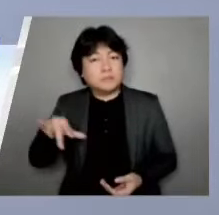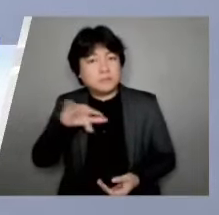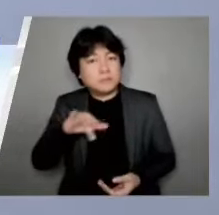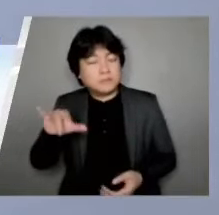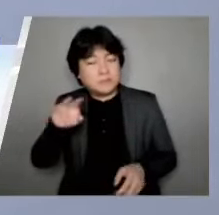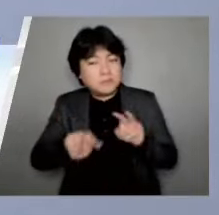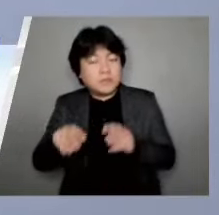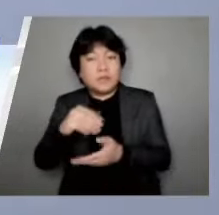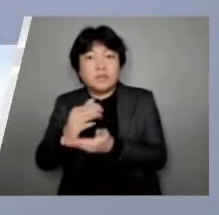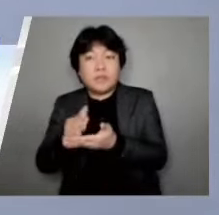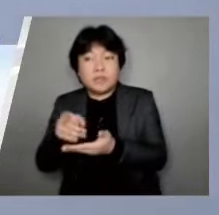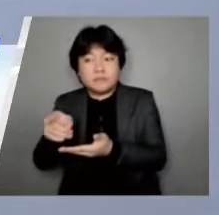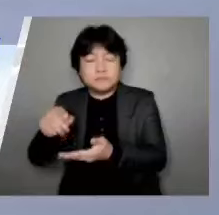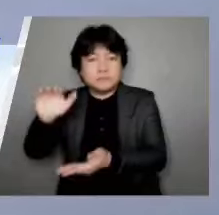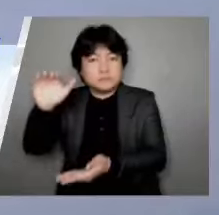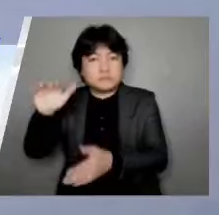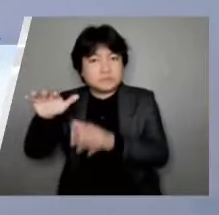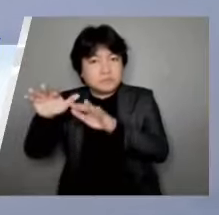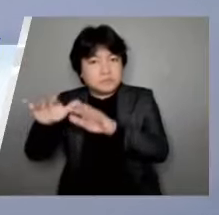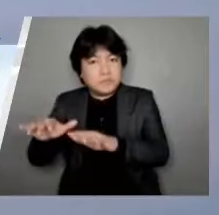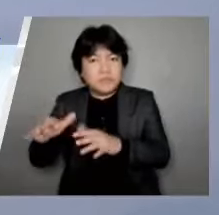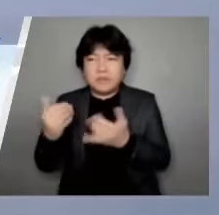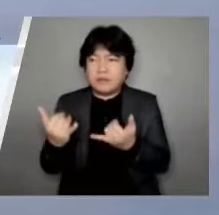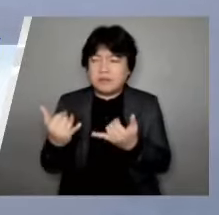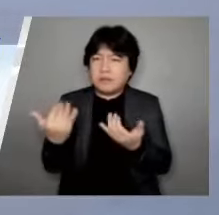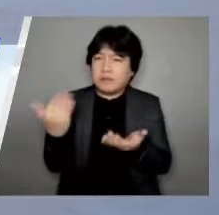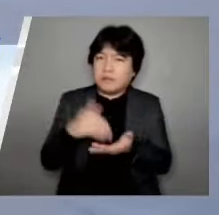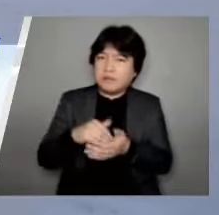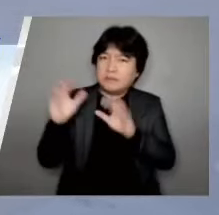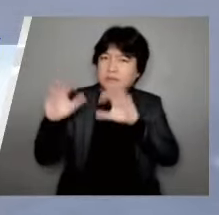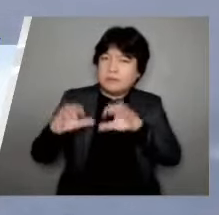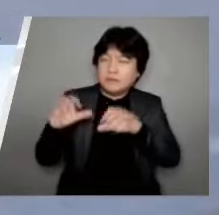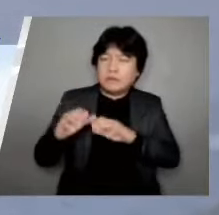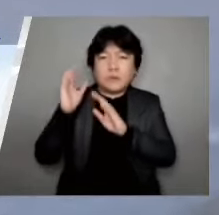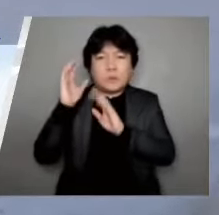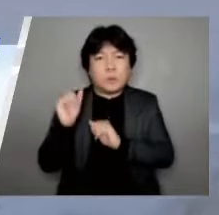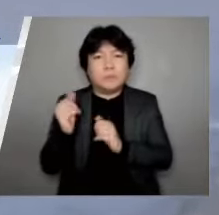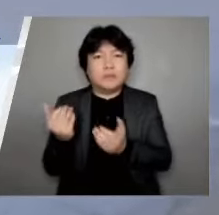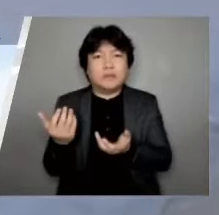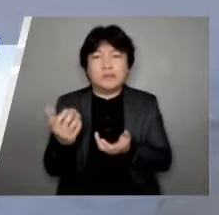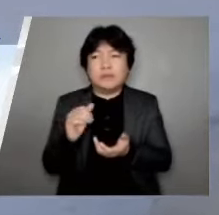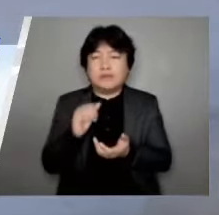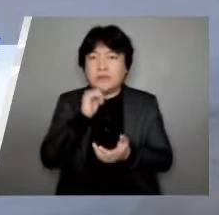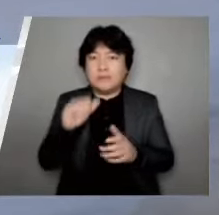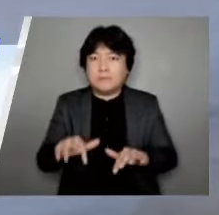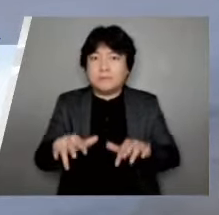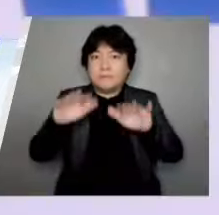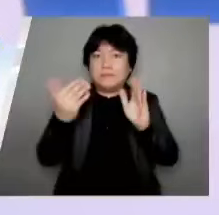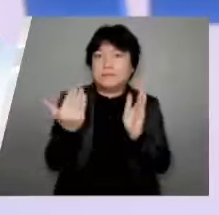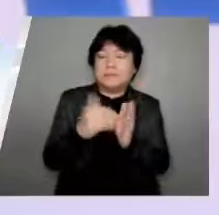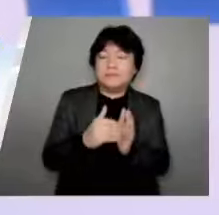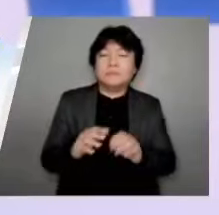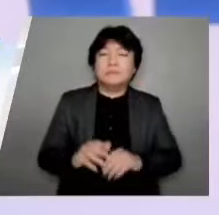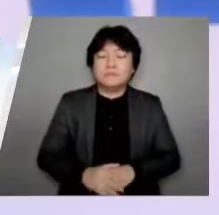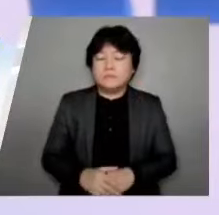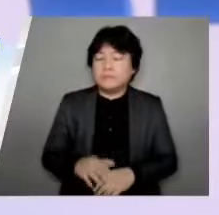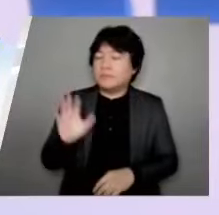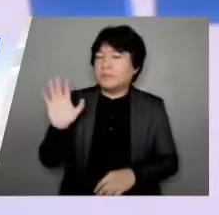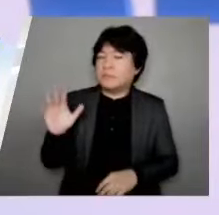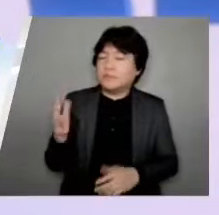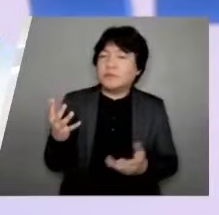bumababa. Pero parang ngayong umuulan, sana naman huwag tumaas ulit. Mm-hmm. So, pero yung sa mga